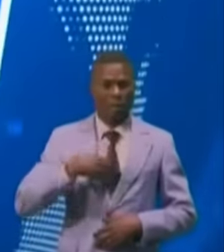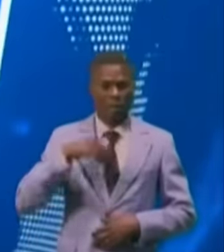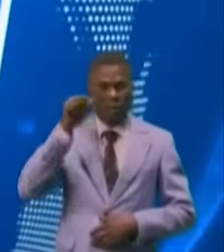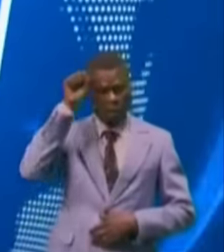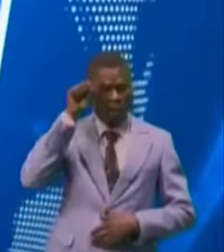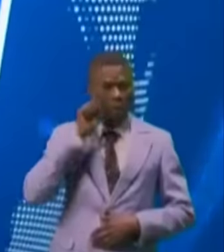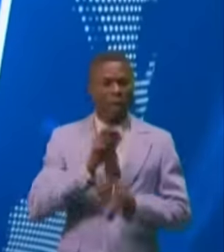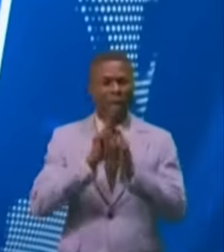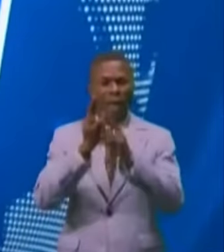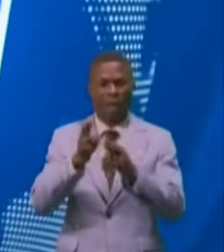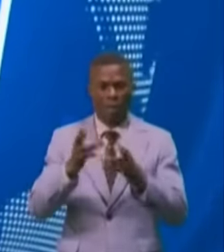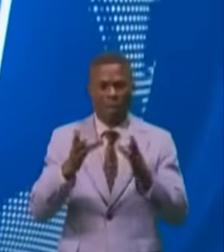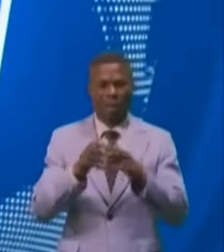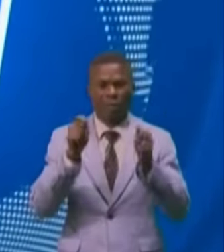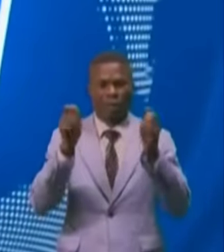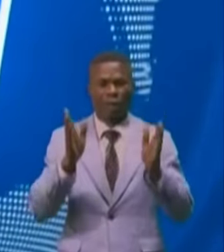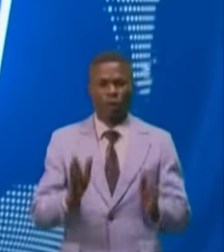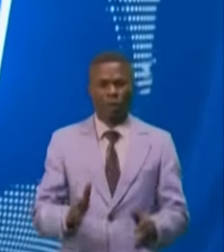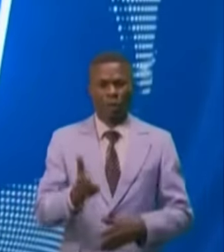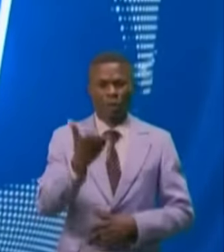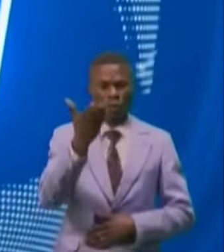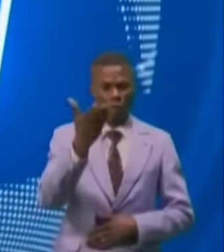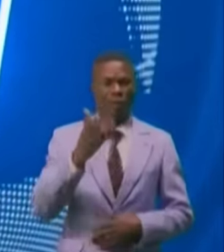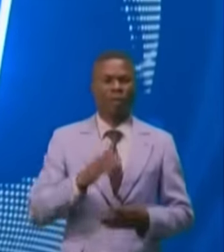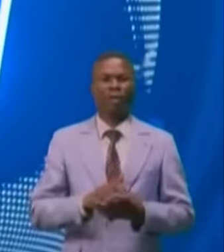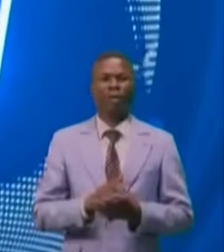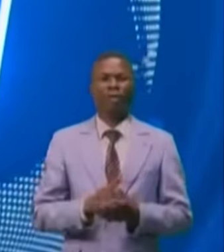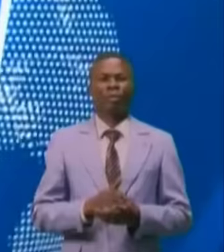réagi au micro de nos reporters.